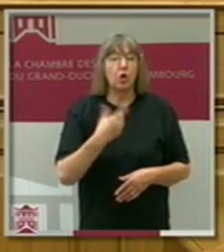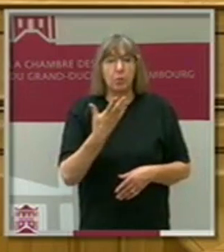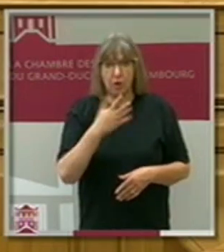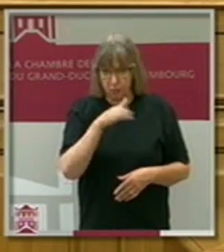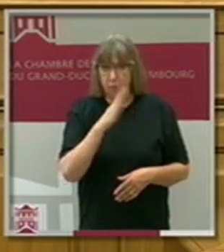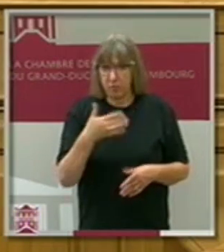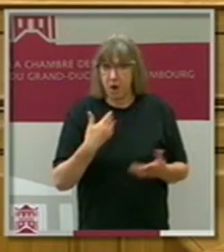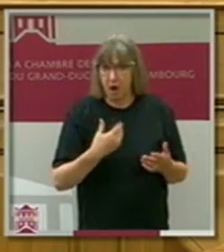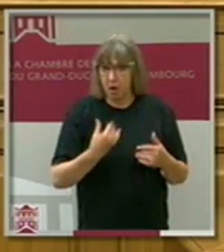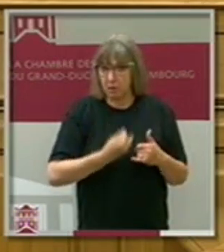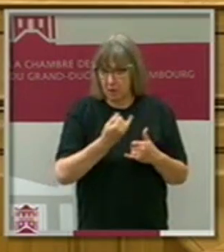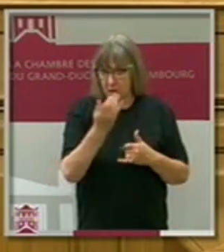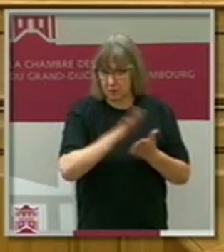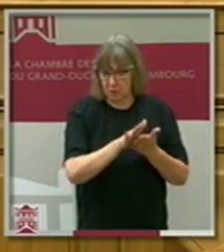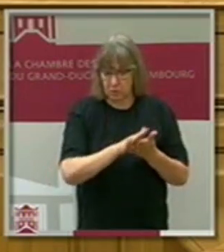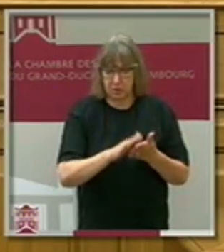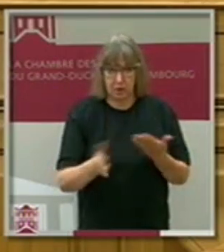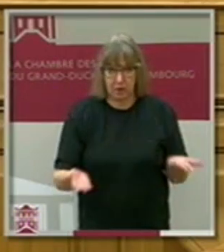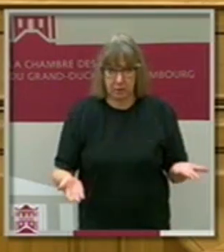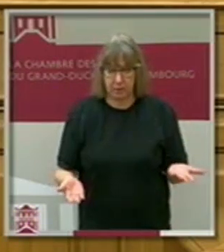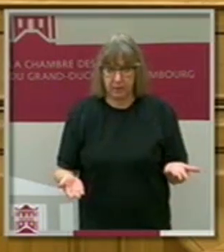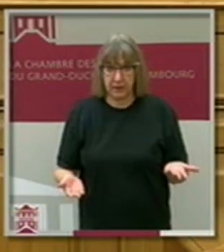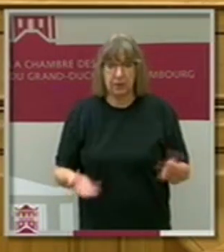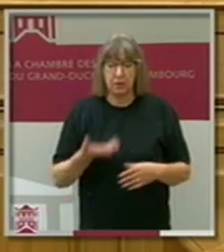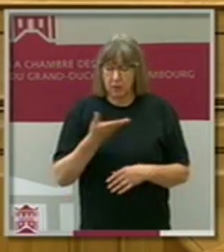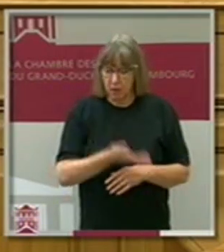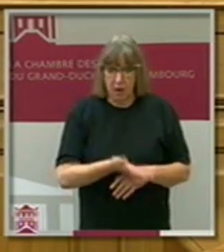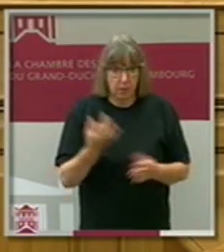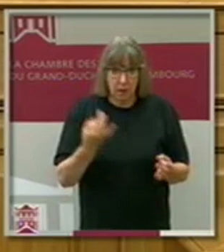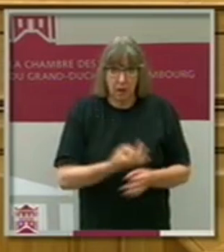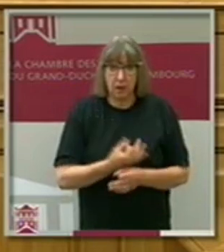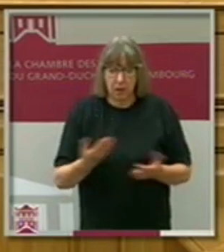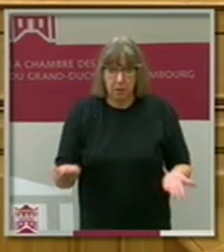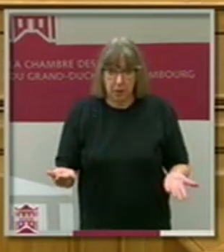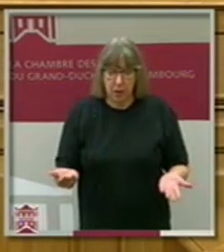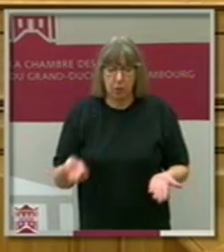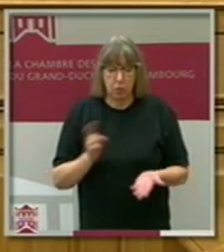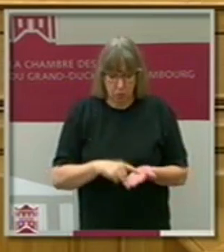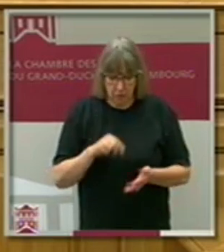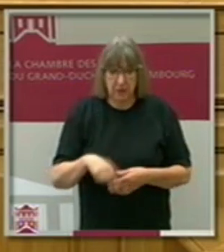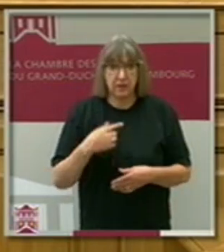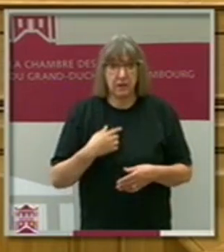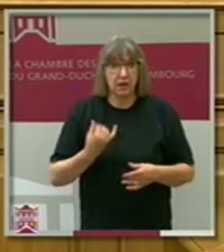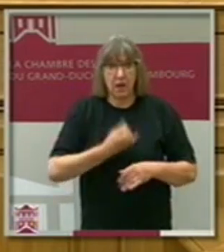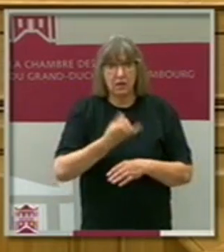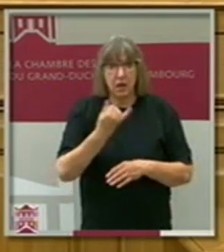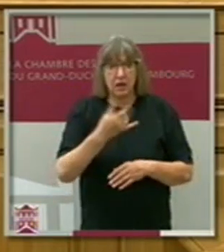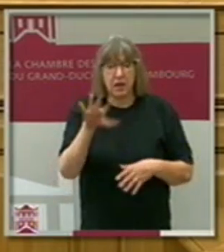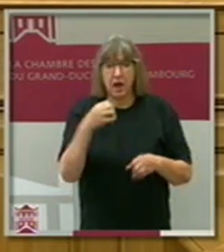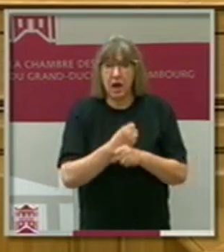sie in Arbeitreis bezüglich. Es wird nicht gesagt, dass man für eine Pension muss in 2,5 Aktive haben. Wir haben einmal einen